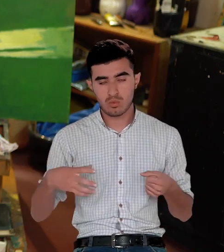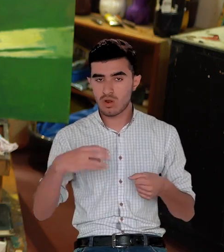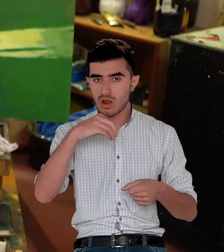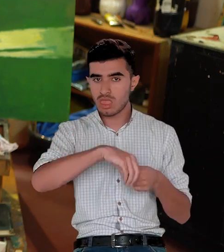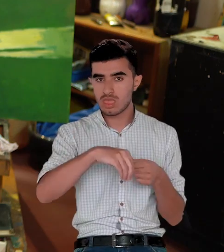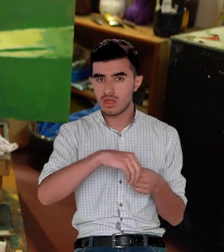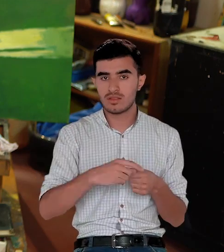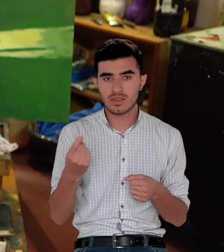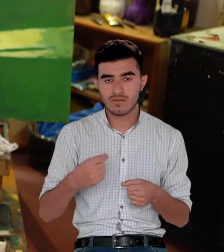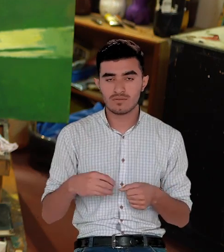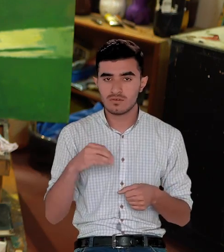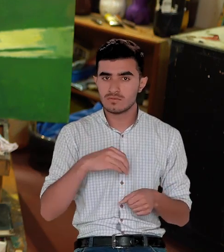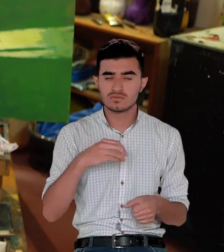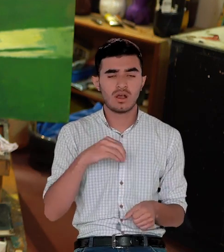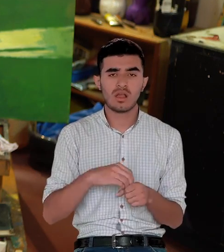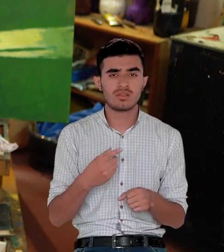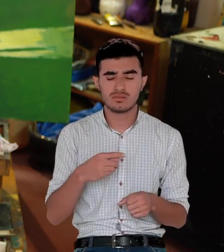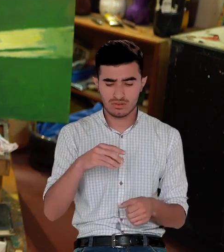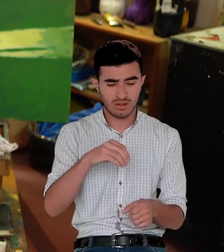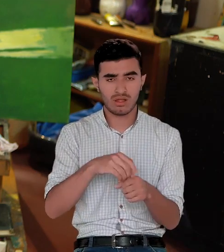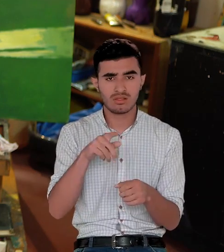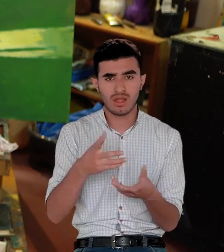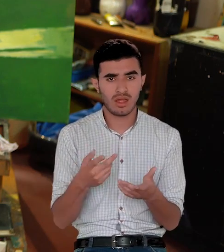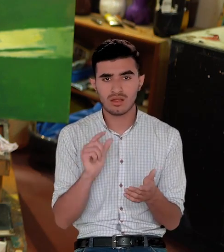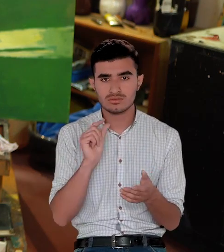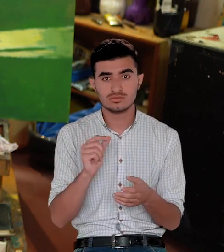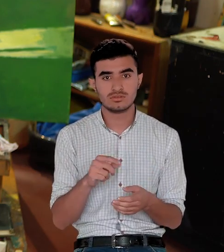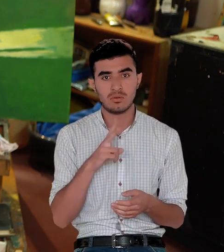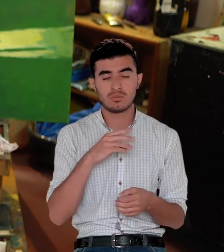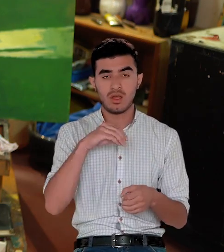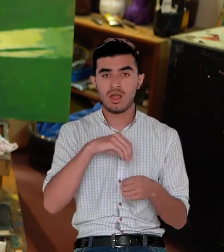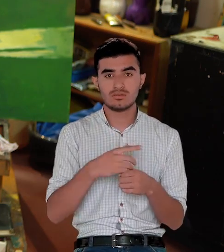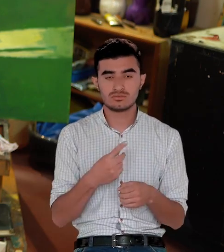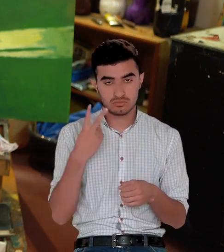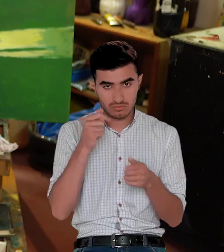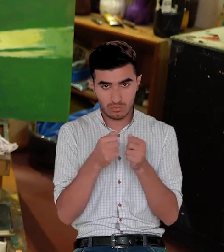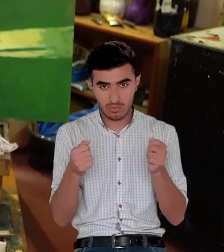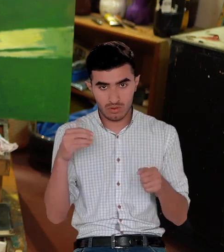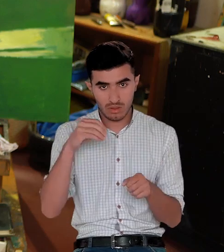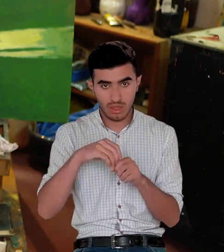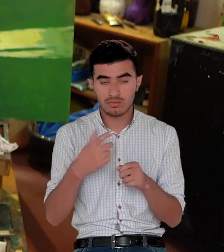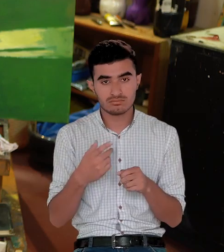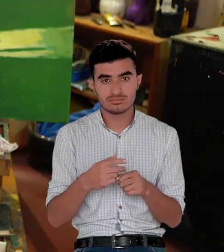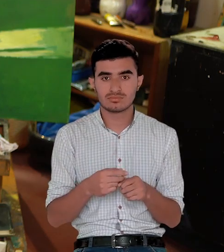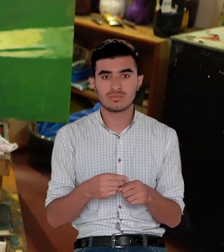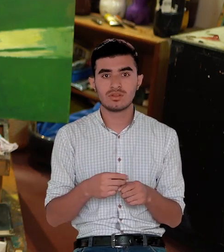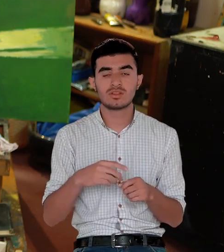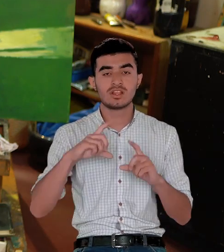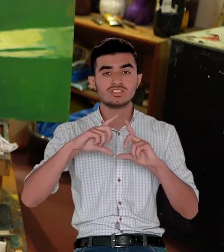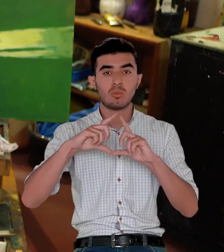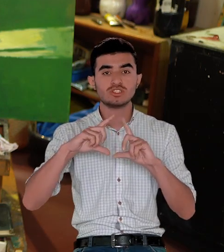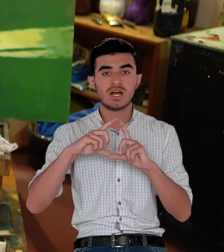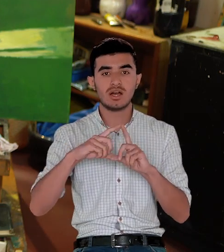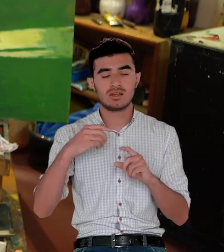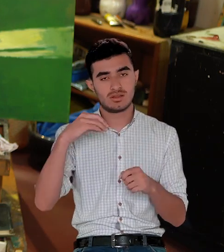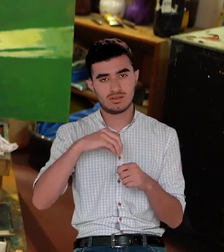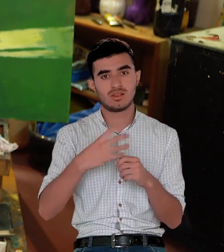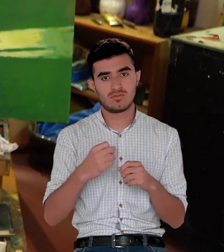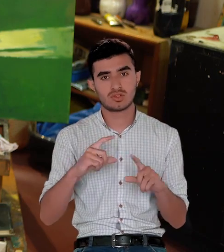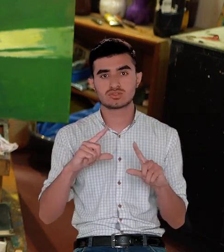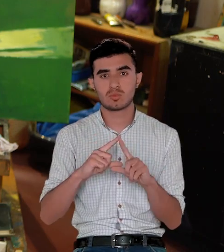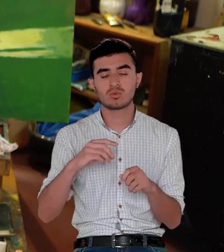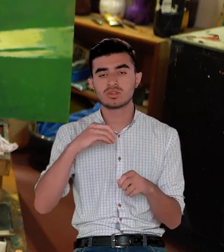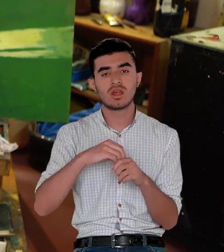میں نے پیٹ میں درد ہوگی اور مر جاؤ گے. تو میں نے کہا اچھا, نکال کے 10 روپے اس کے میں نے دیے. میں نے کہا جاؤ لے